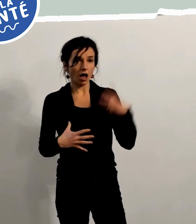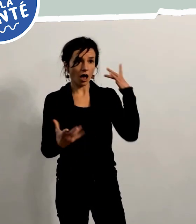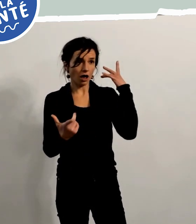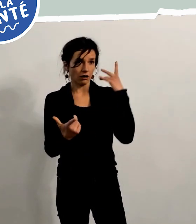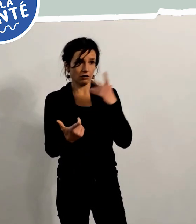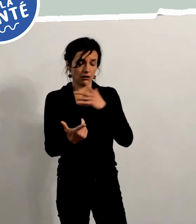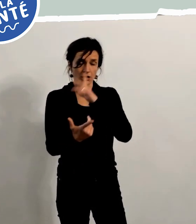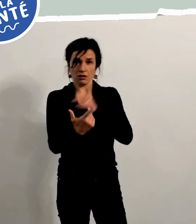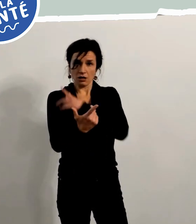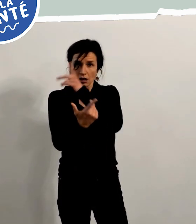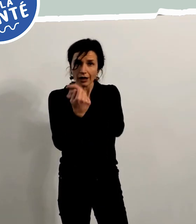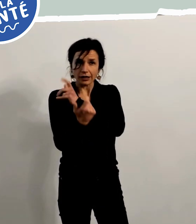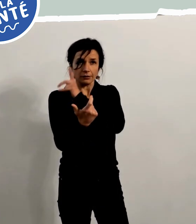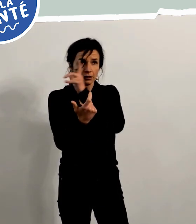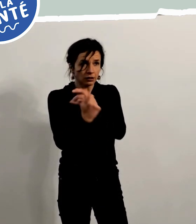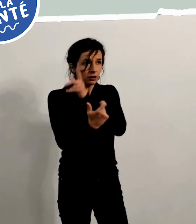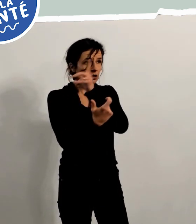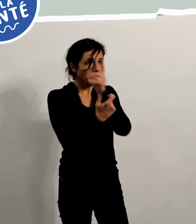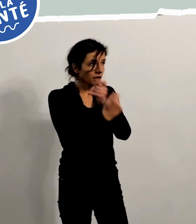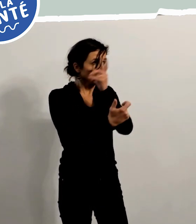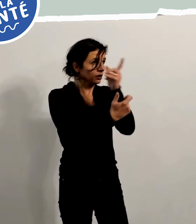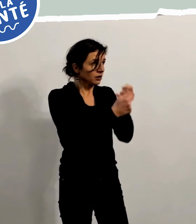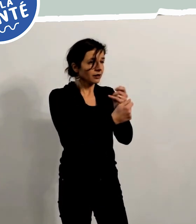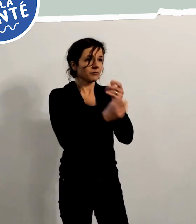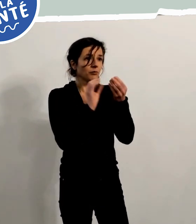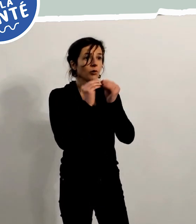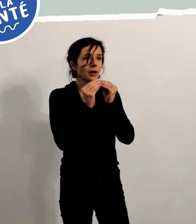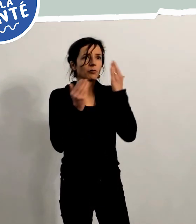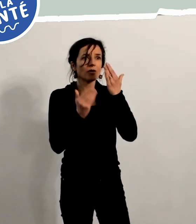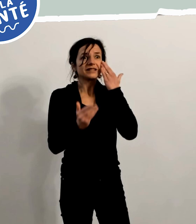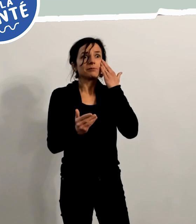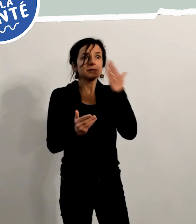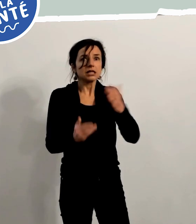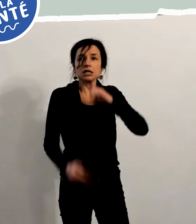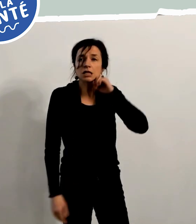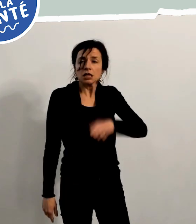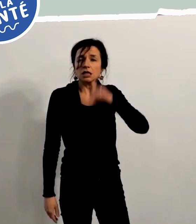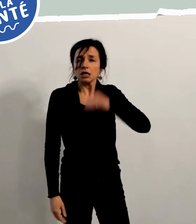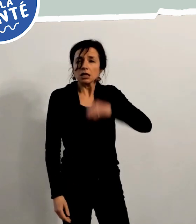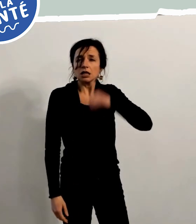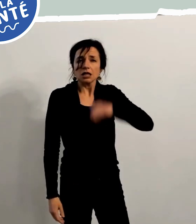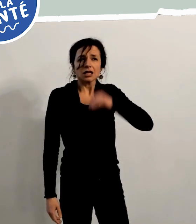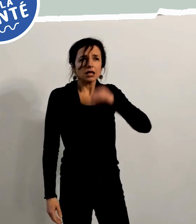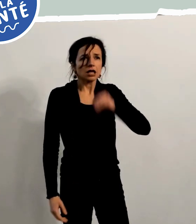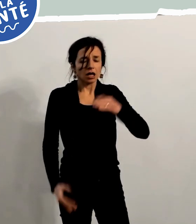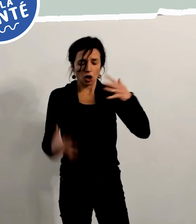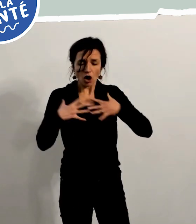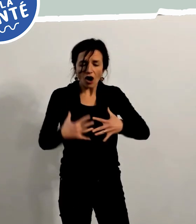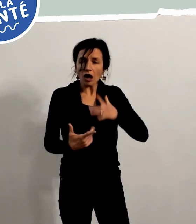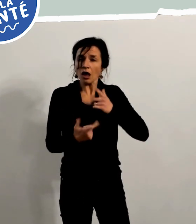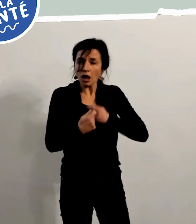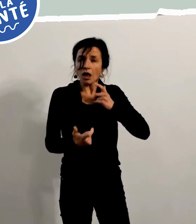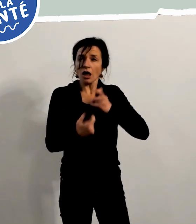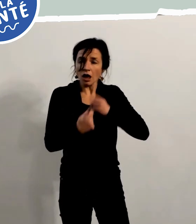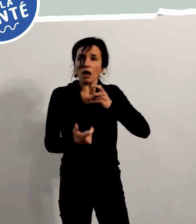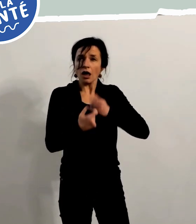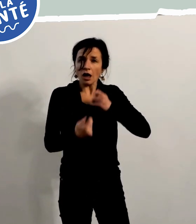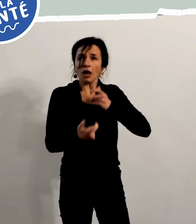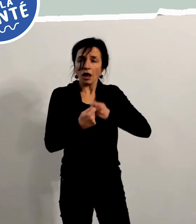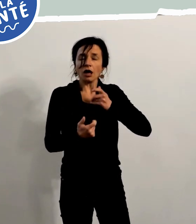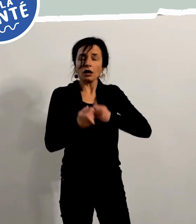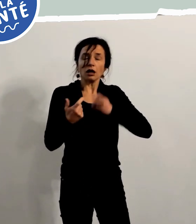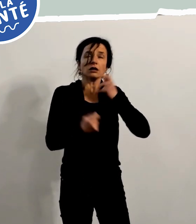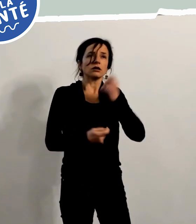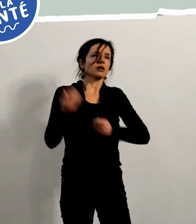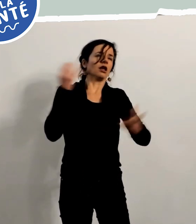certains polluants. Ce qui est embêtant, c'est quand c'est chronique, c'est quand c'est régulier. Il y a un moment, l'organisme, ça génère un stress et c'est là